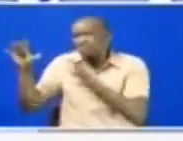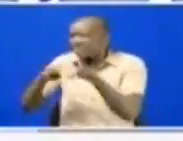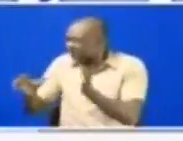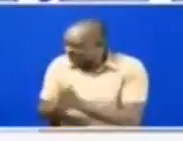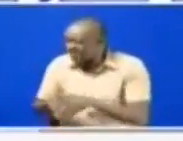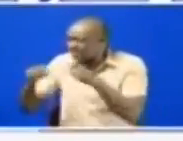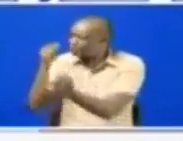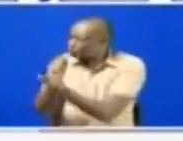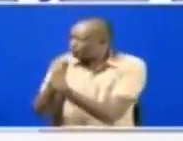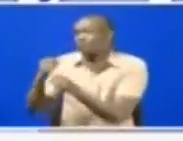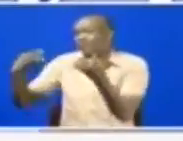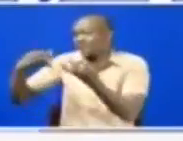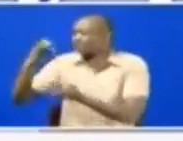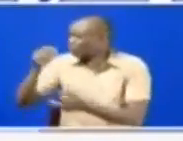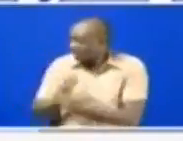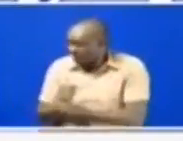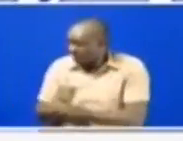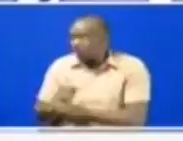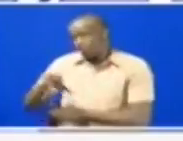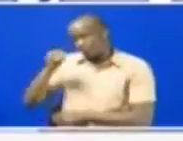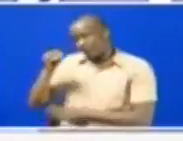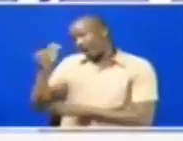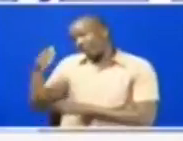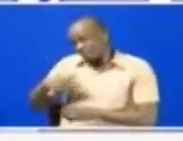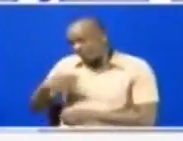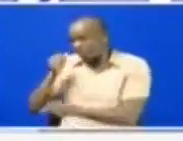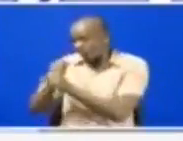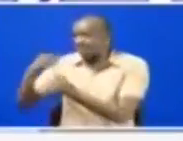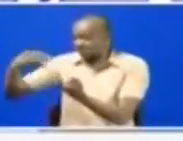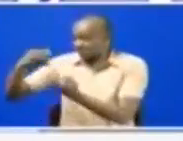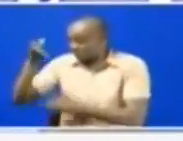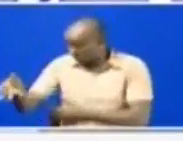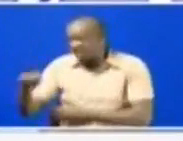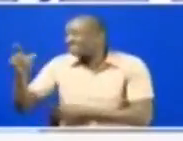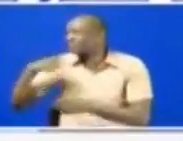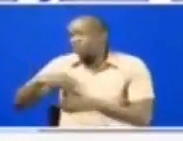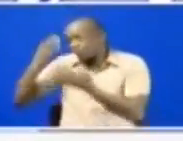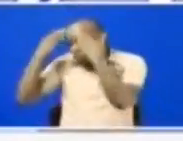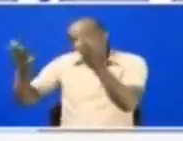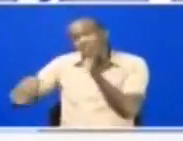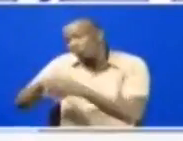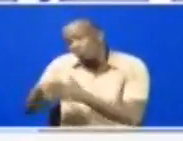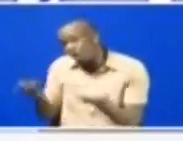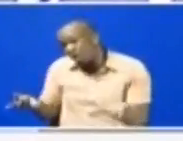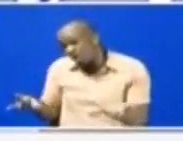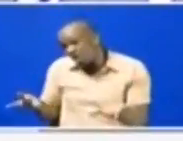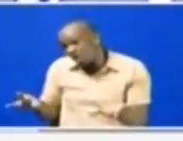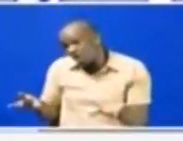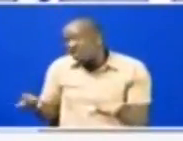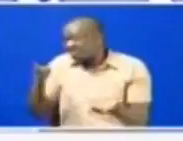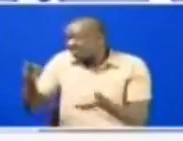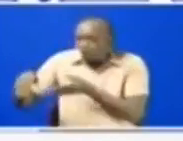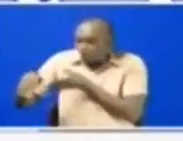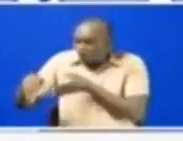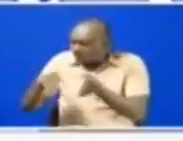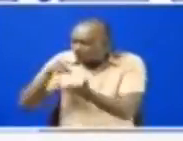nini asipewe kazi kwa federation? Unakuja unapata labda kuna wale wanafanya kazi federation na wao kuja cheza hiyo mpira. unaelewa. Kwa nini hizi nafasi